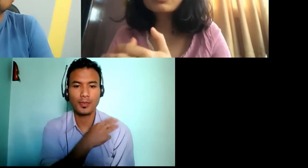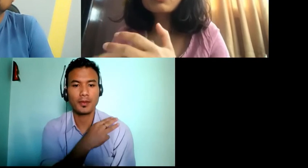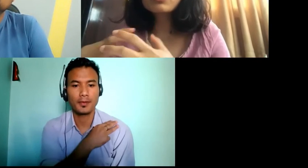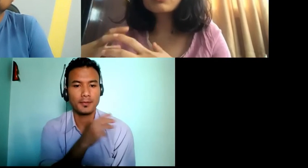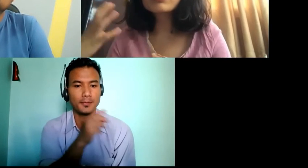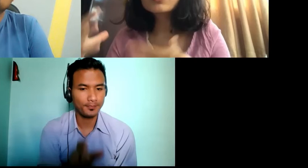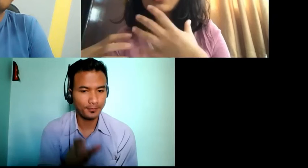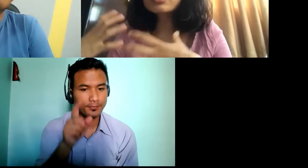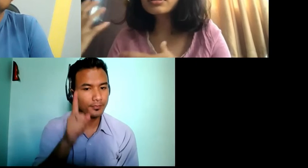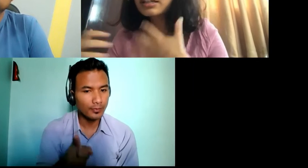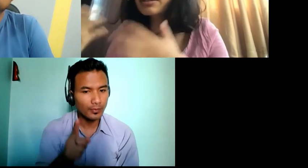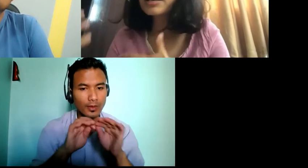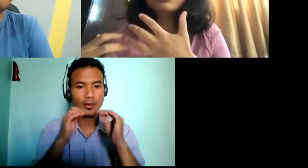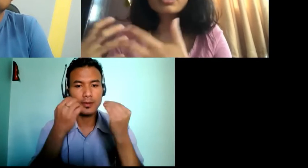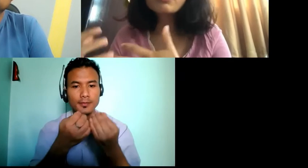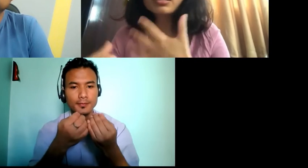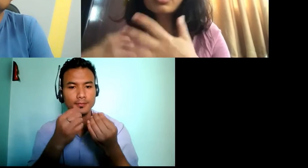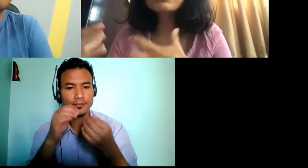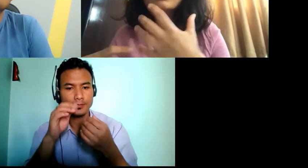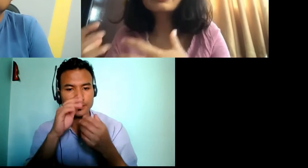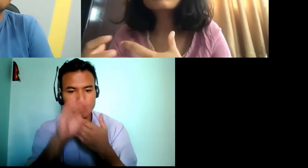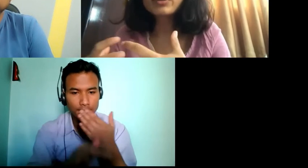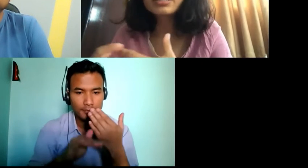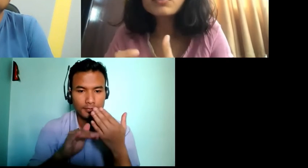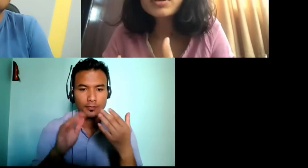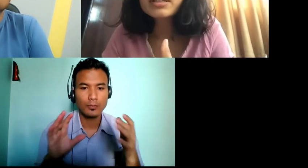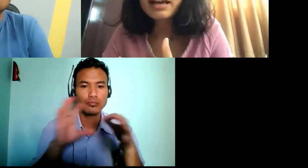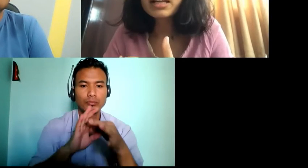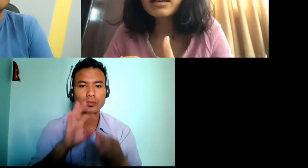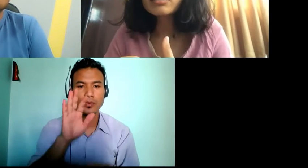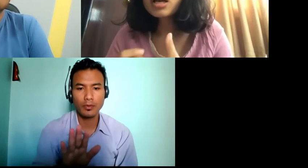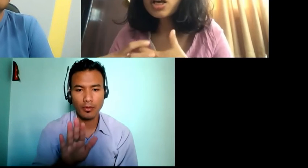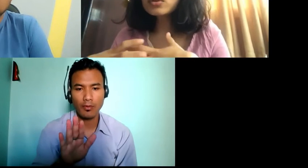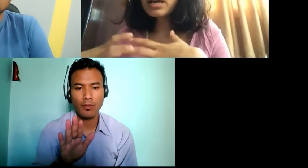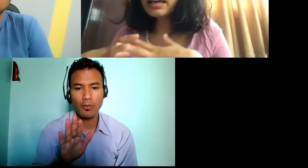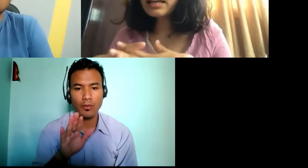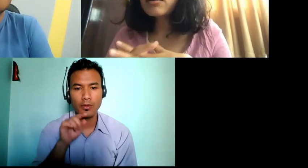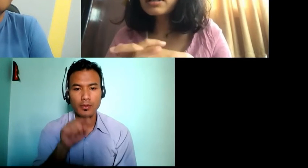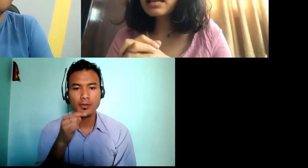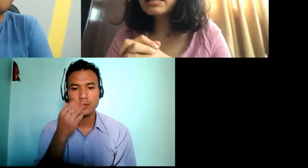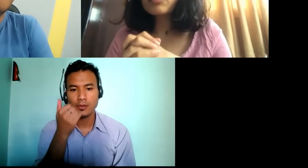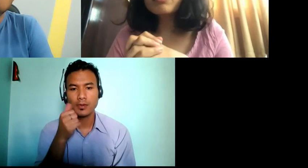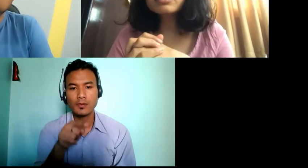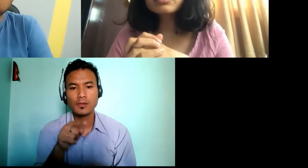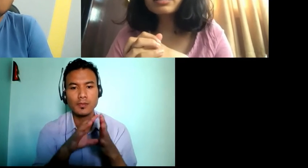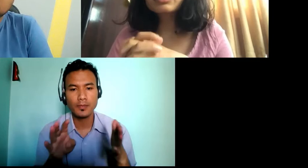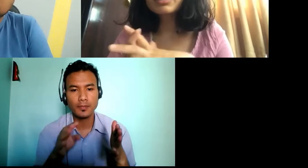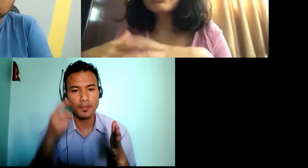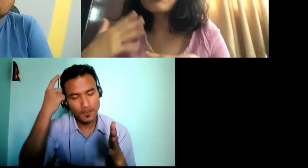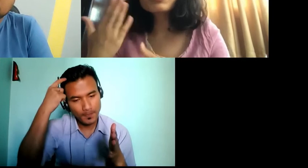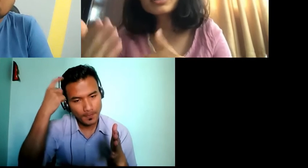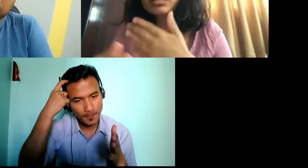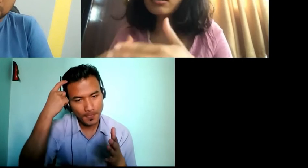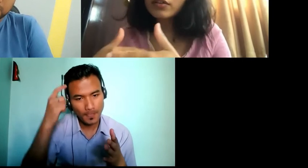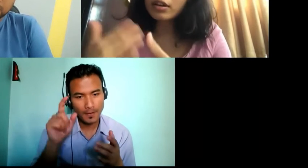भएपछि एकदम यो सोसियल क्रिएचर भन्छ नि होइन, एकदमै कनेक्ट भइराख्नुपर्छ हामीलाई होइन. सो यसले गर्दाखेरि चाहिँ हाम्रो मेन्टल हेल्थमा